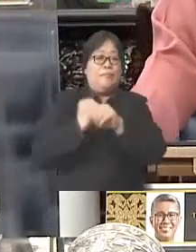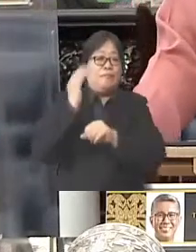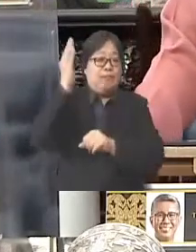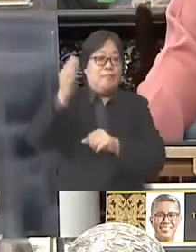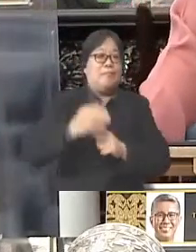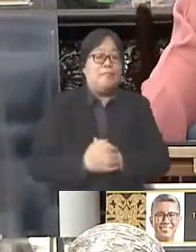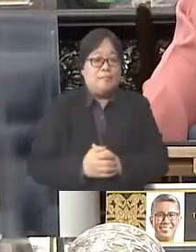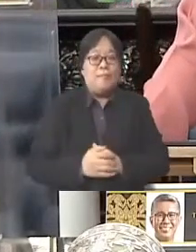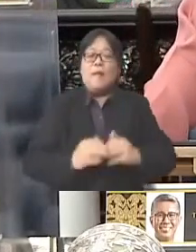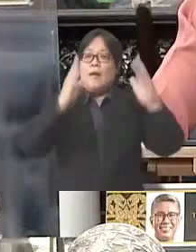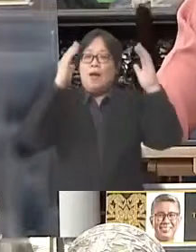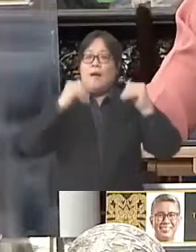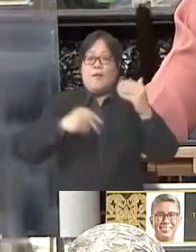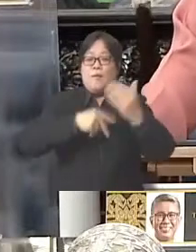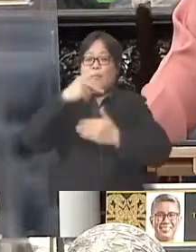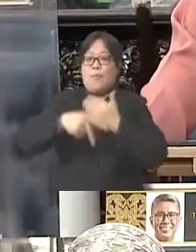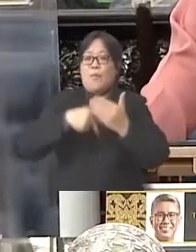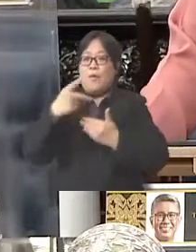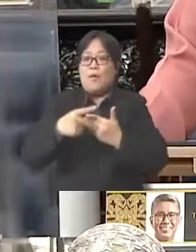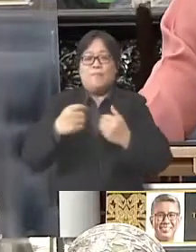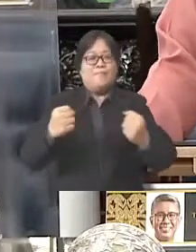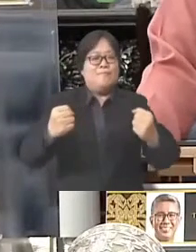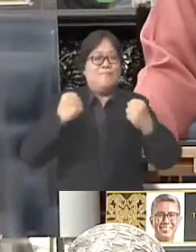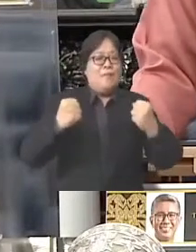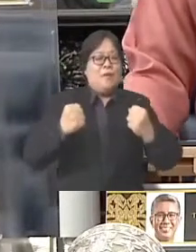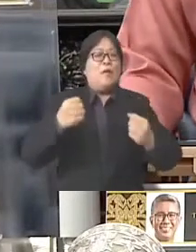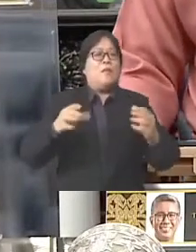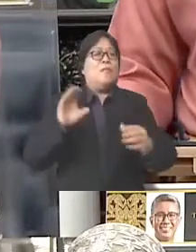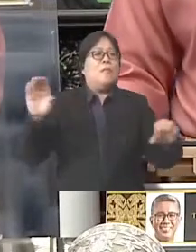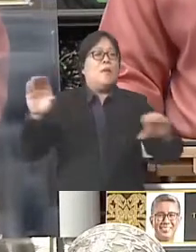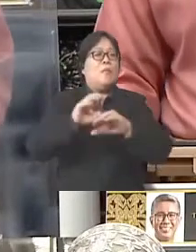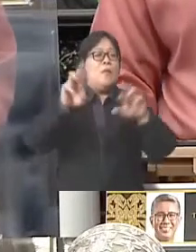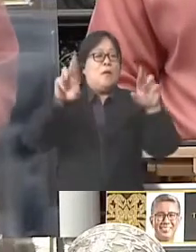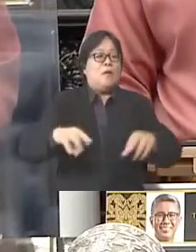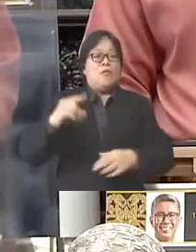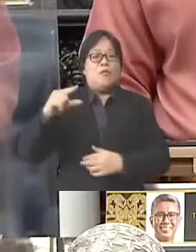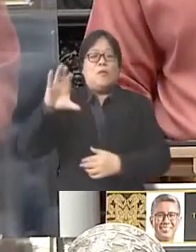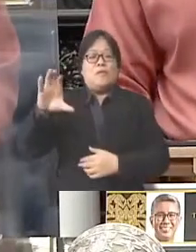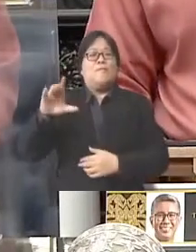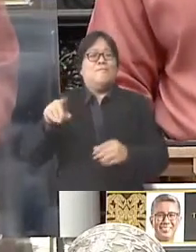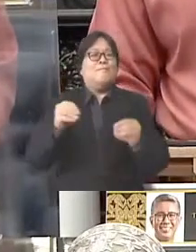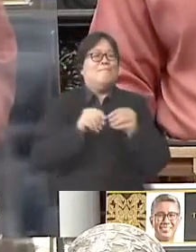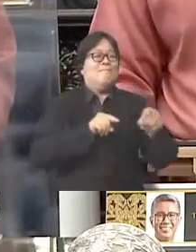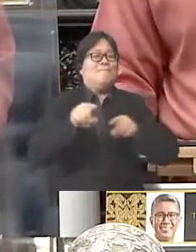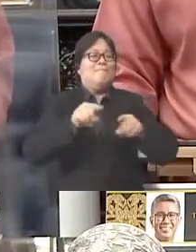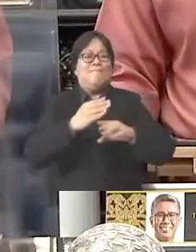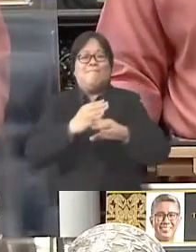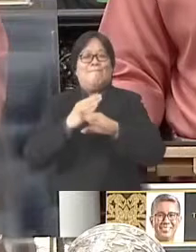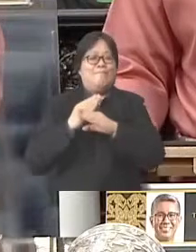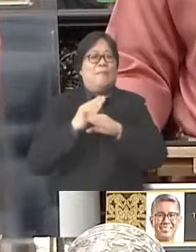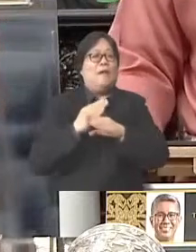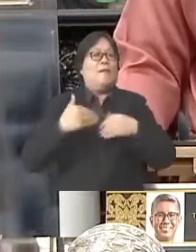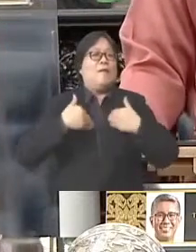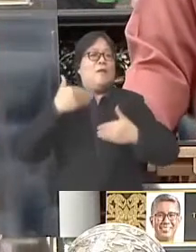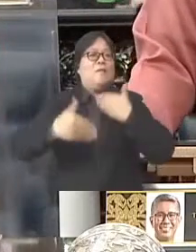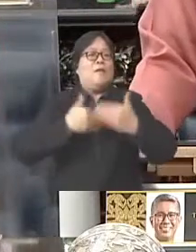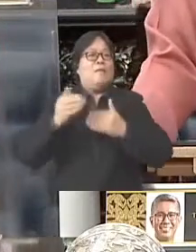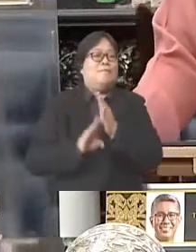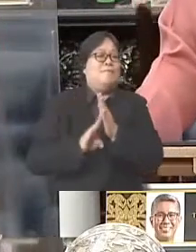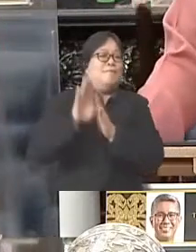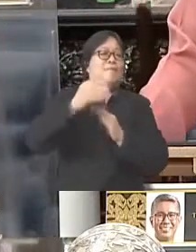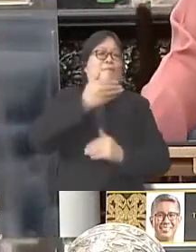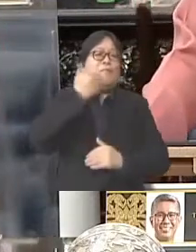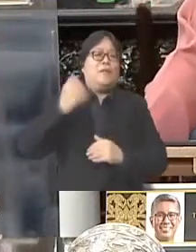hadapan diharapkan melalui program berkukuh Pelabuhan rakyat Riau Siak lebih berdaya tahan dan mempunyai prospek